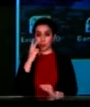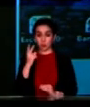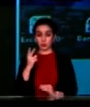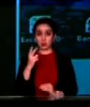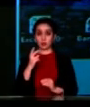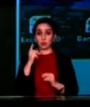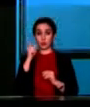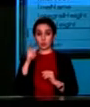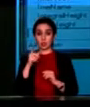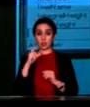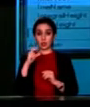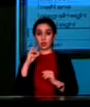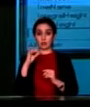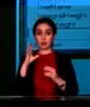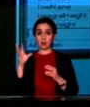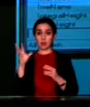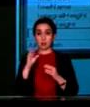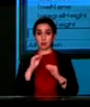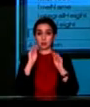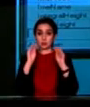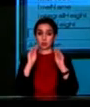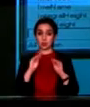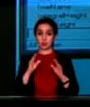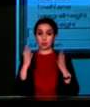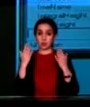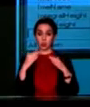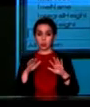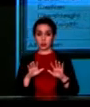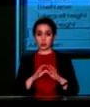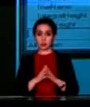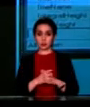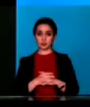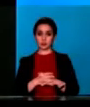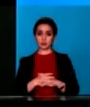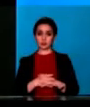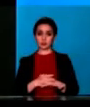turganingizdek, uning elementlarini barchasini joylashtirib bo'ldik.